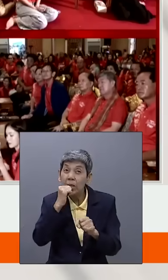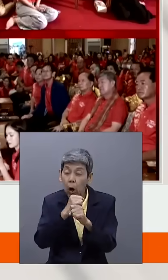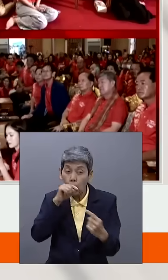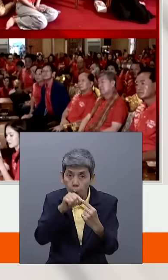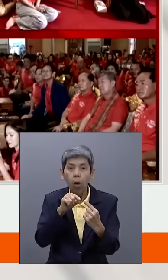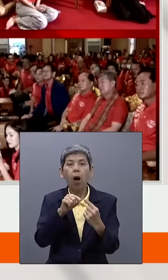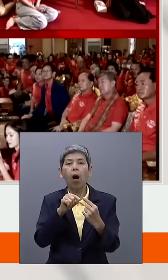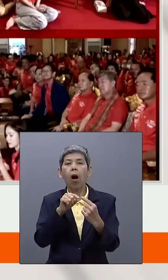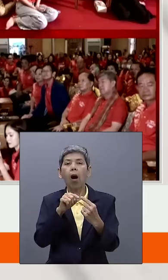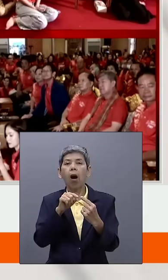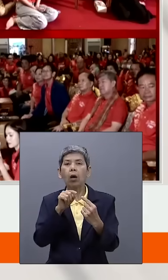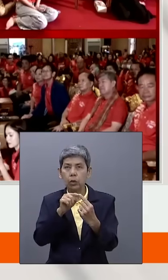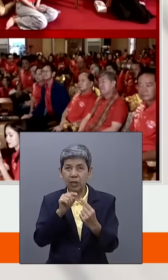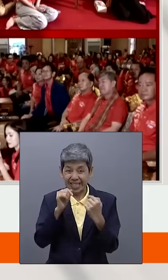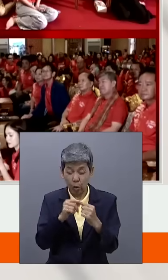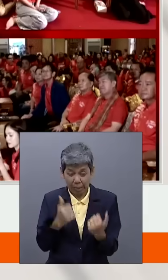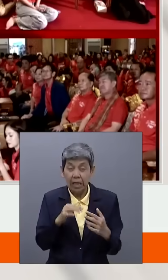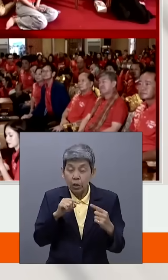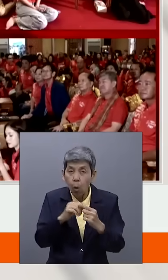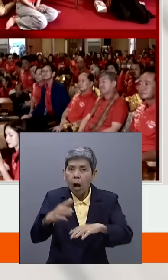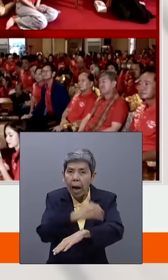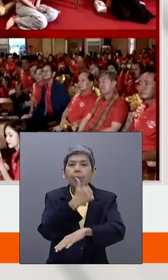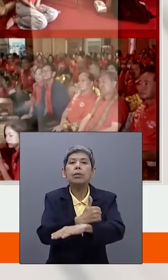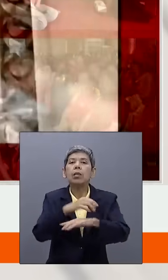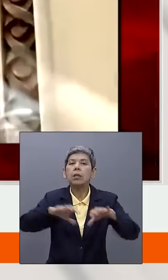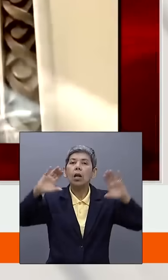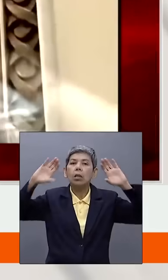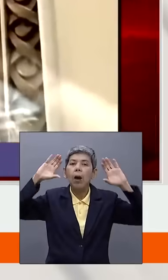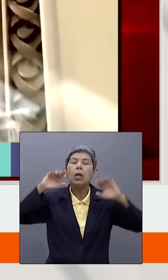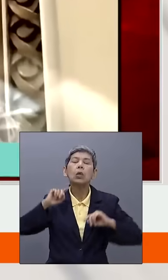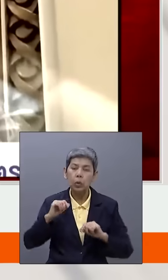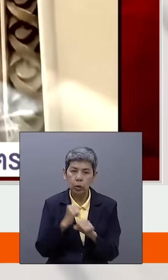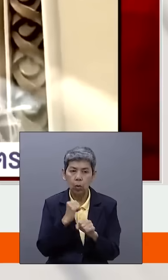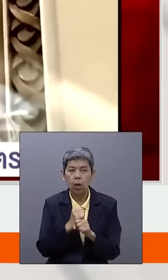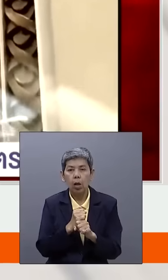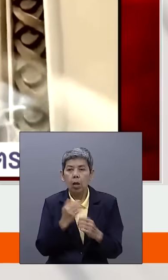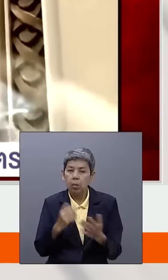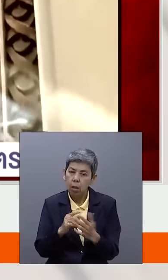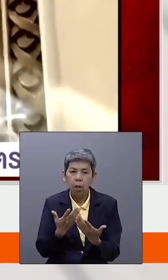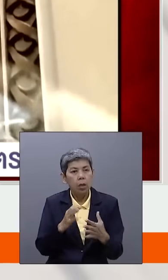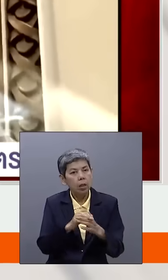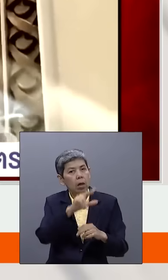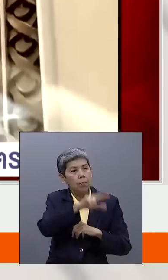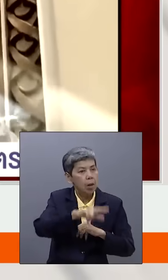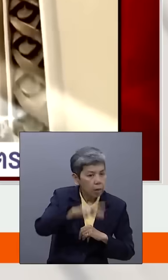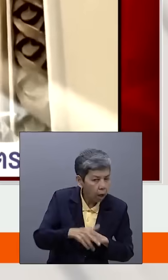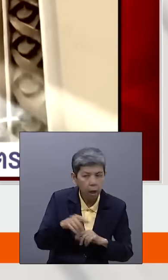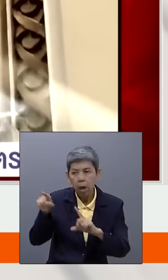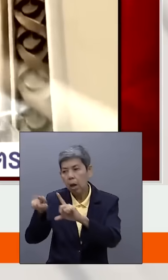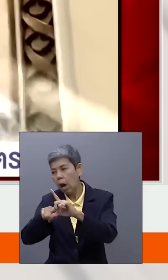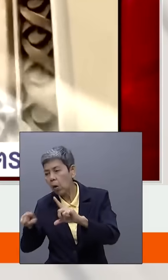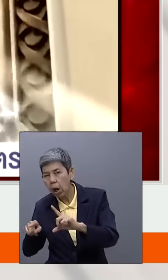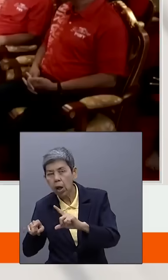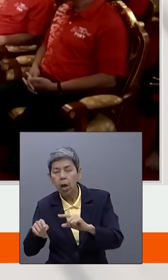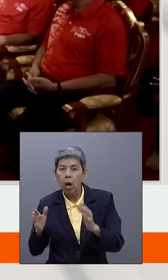าเนี่ยเพียงแต่ว่าจังหวะเวลามันไปโยงกับการตั้งรัฐบาลกับการสลับขั้วกับการเปลี่ยนผ่านหลายอย่างมันก็ถู